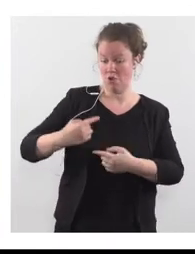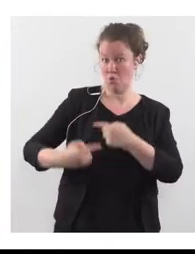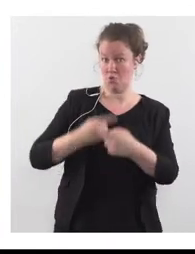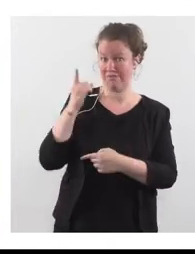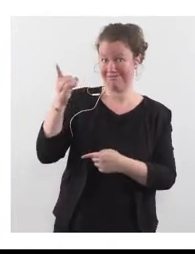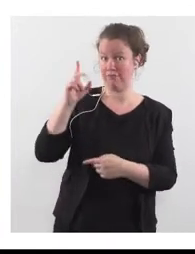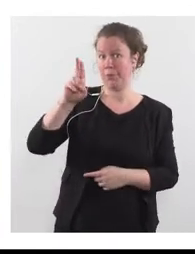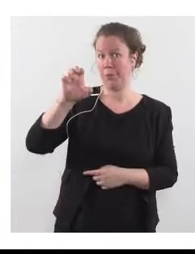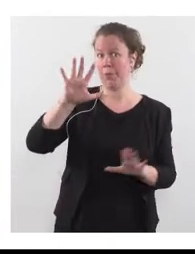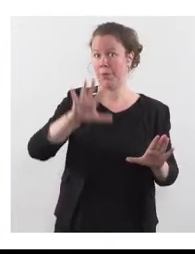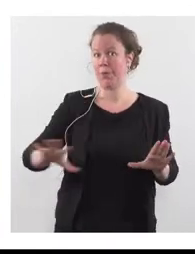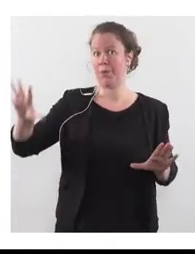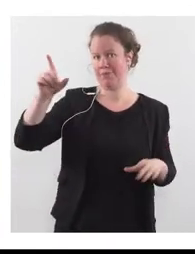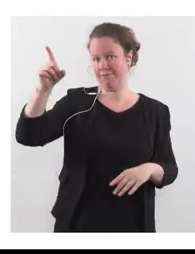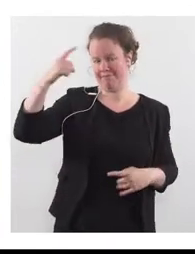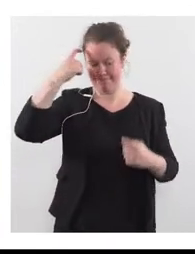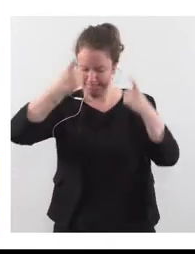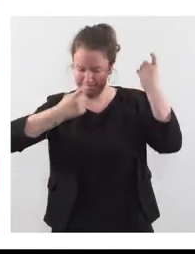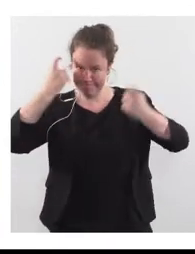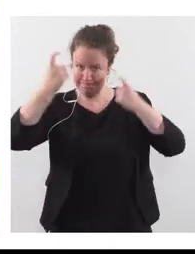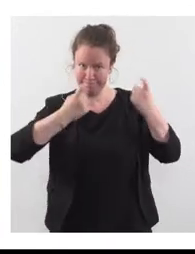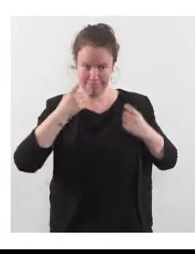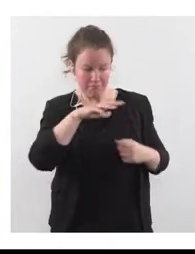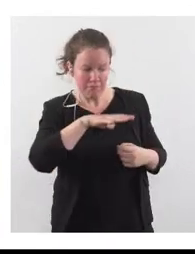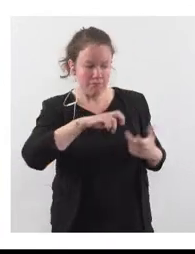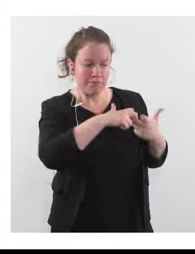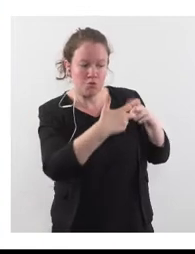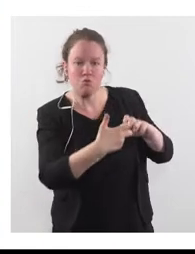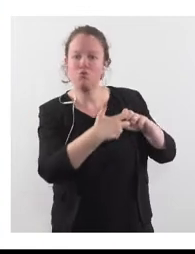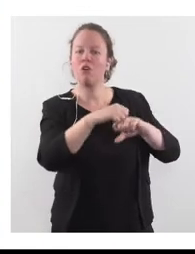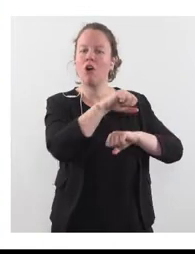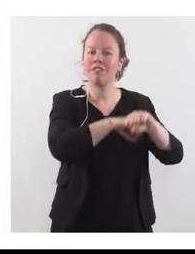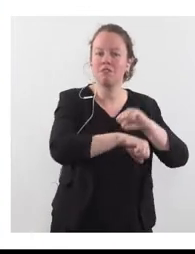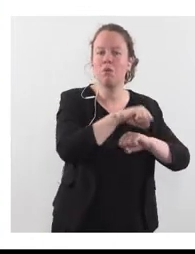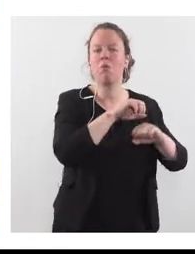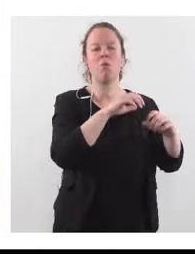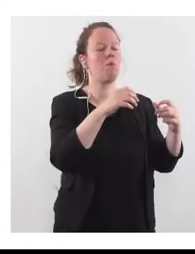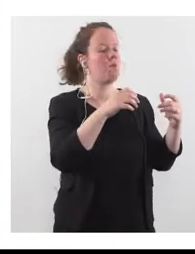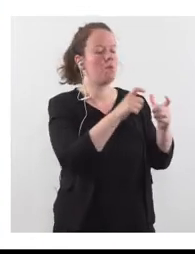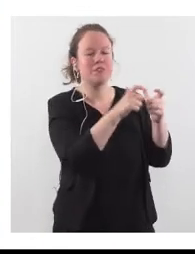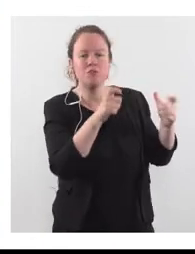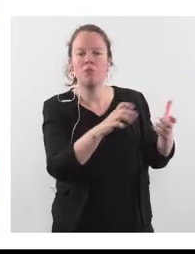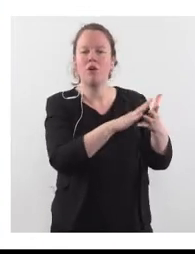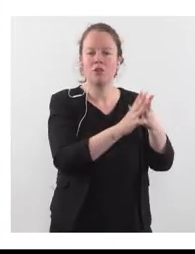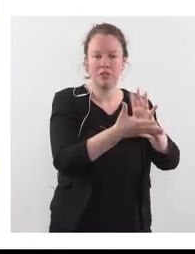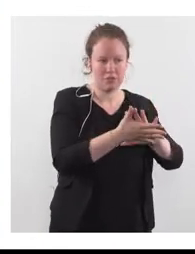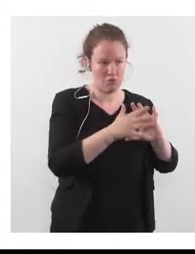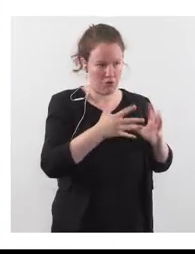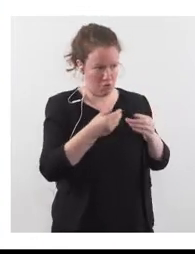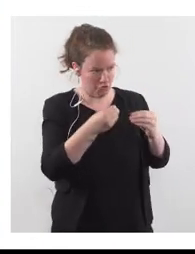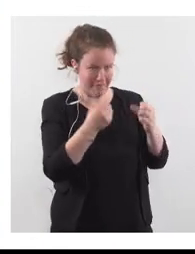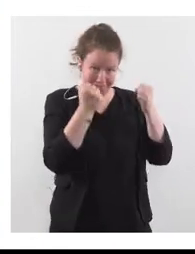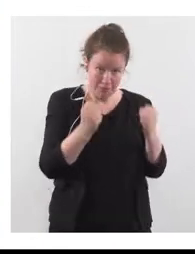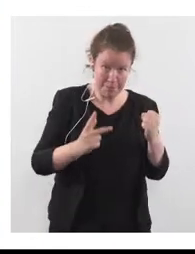des standards qui permettent de renforcer l'action de ces organismes. Et il me semble important que ces standards prévoient, entre autres,